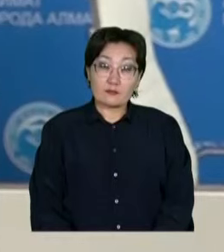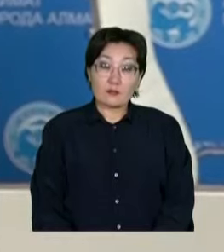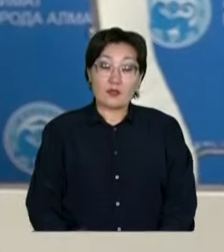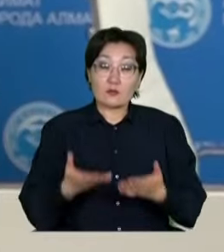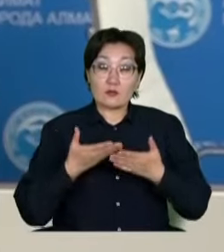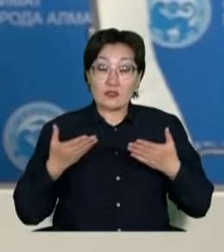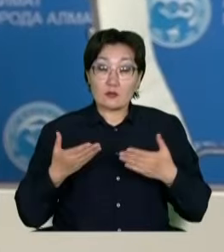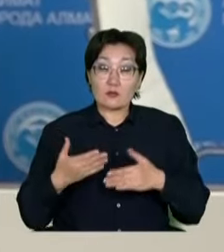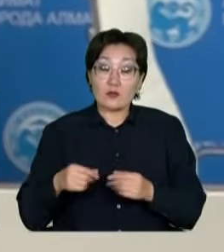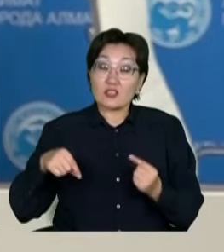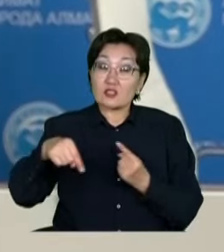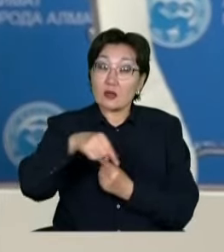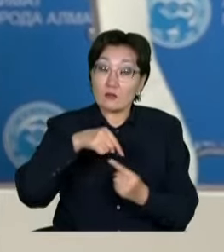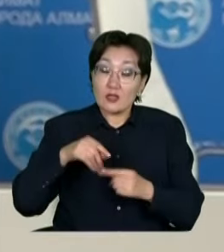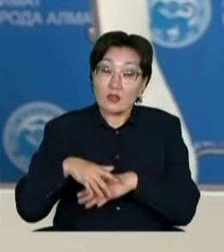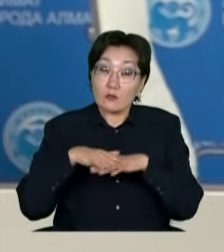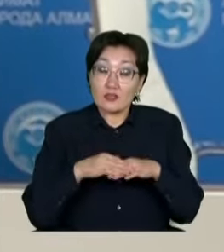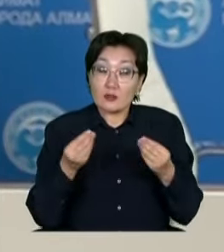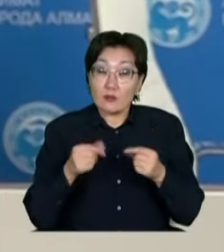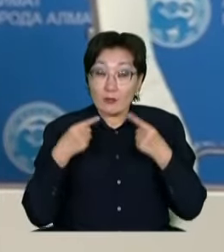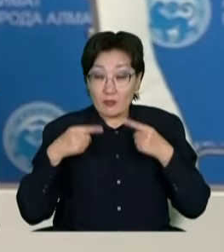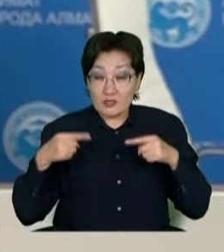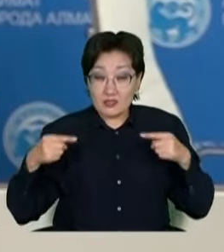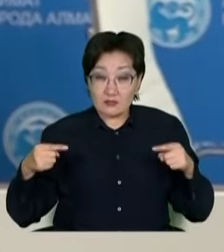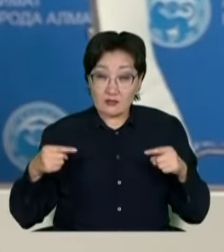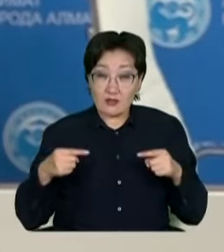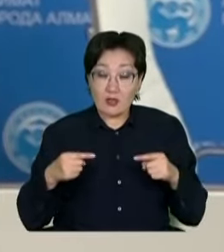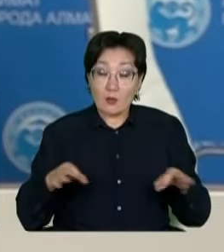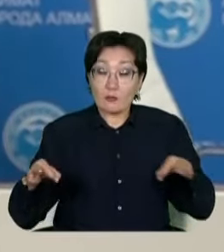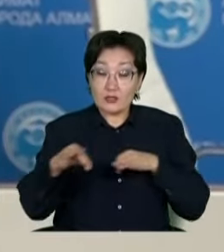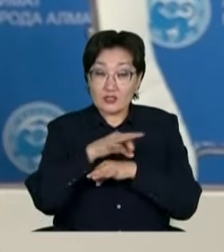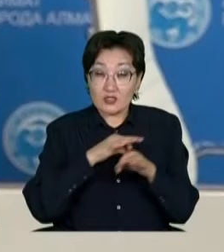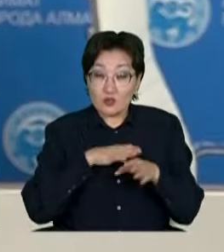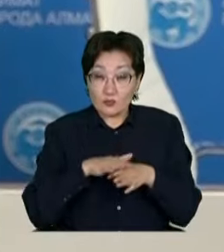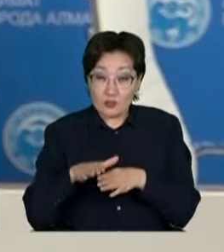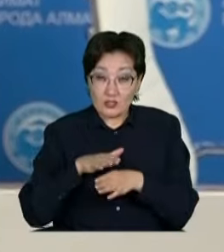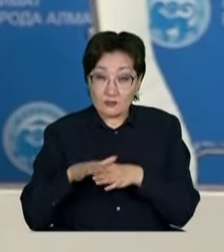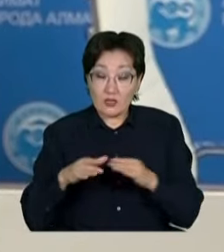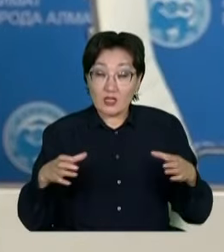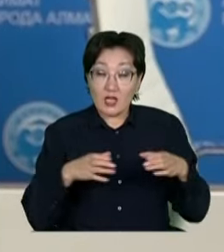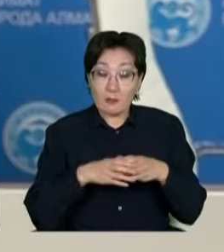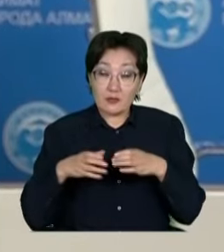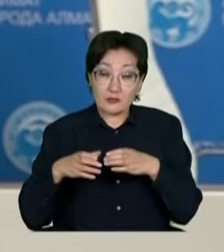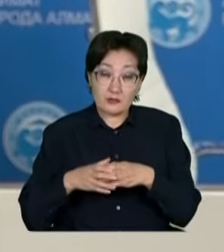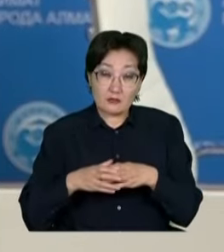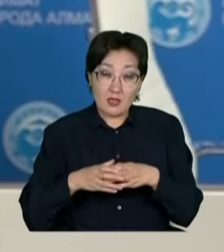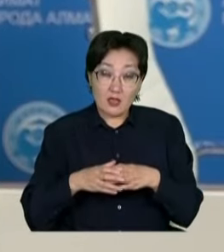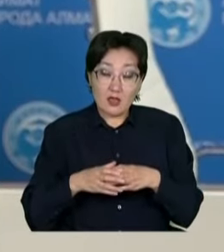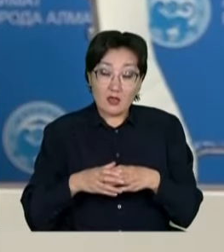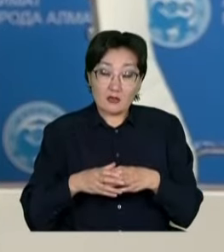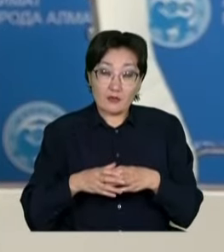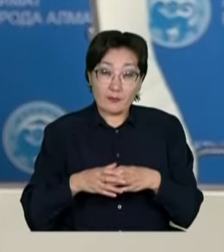Біздің инвесторлердің басқа да осы проекттерді жүзеге асыратын компаниялардың бірден